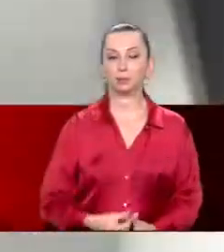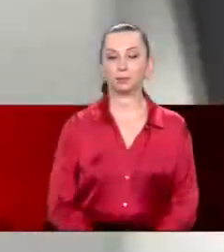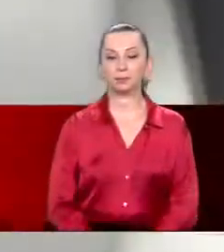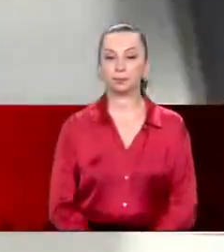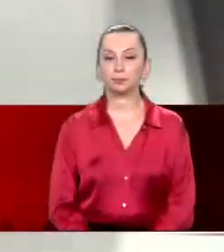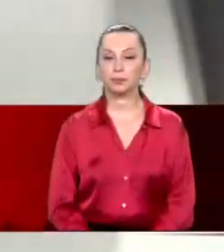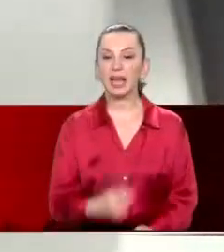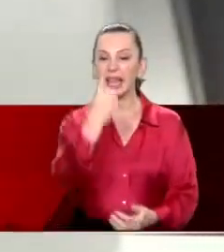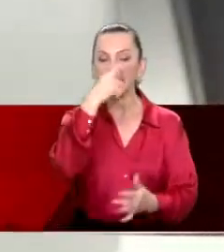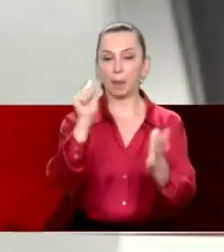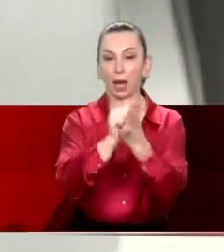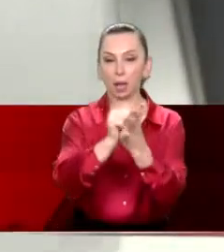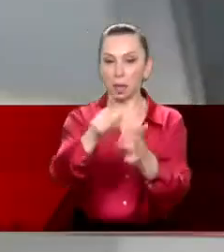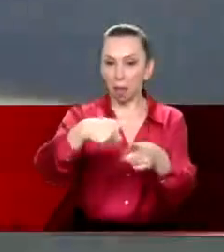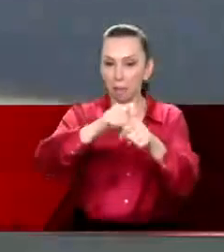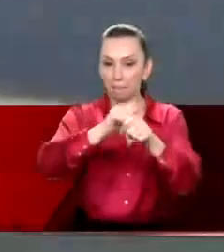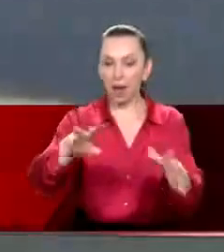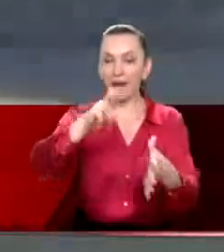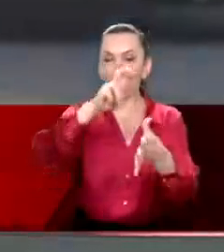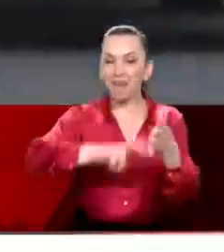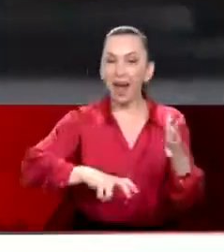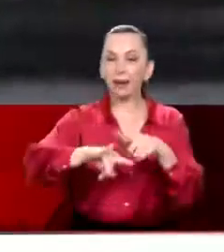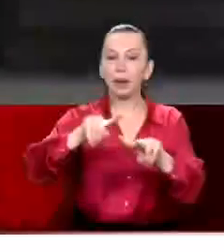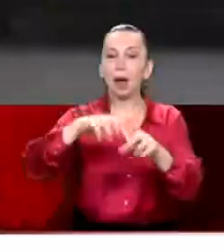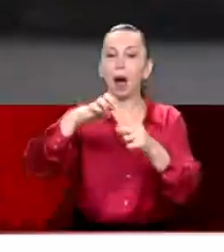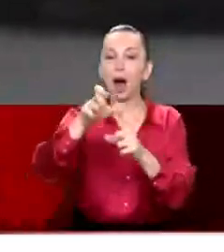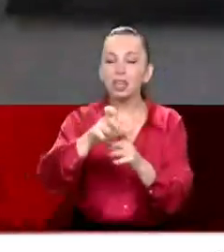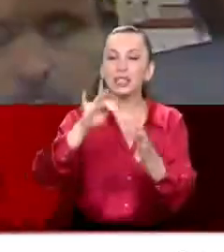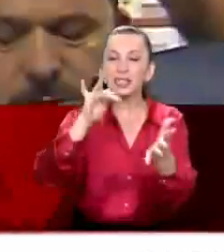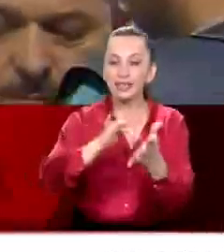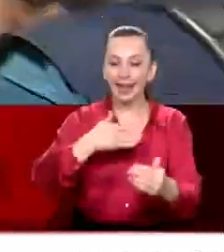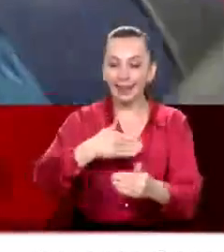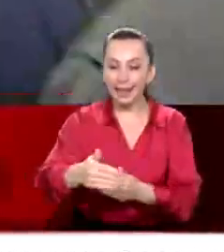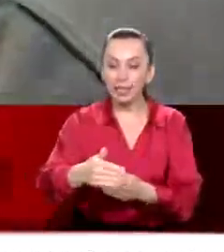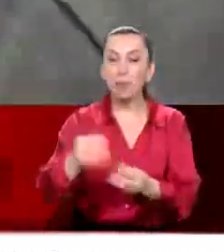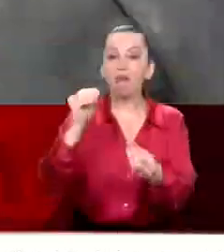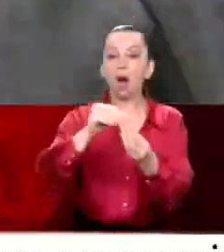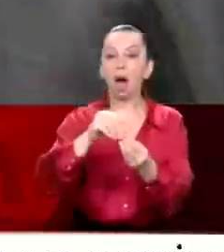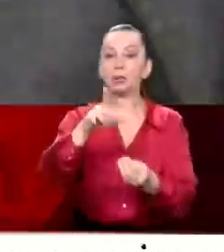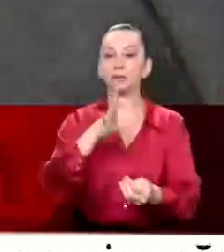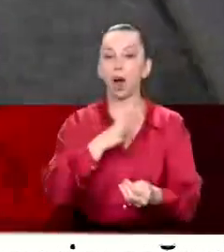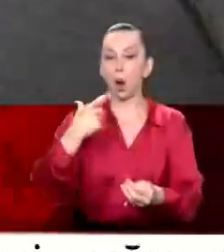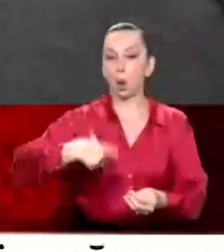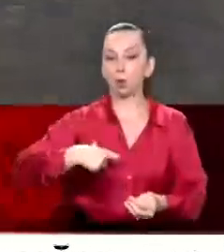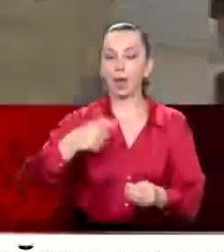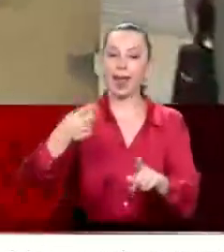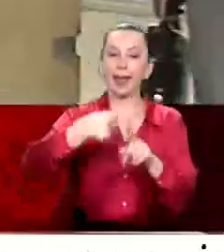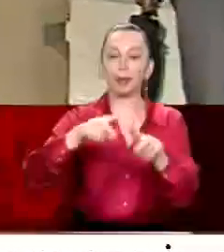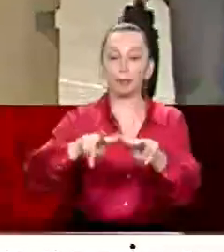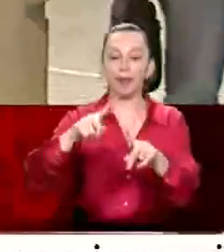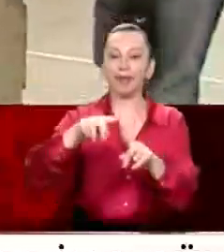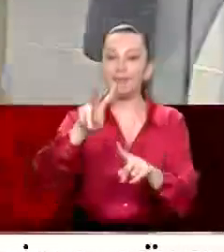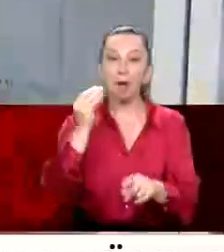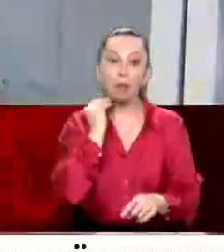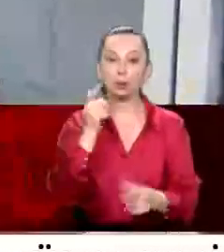detaylar resmi gazetede yayımlandı vergi harç ve cezalarda gecikme zammı faizi artırıldı özellikle ek MTV